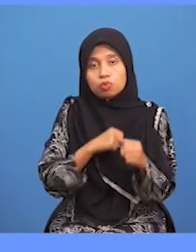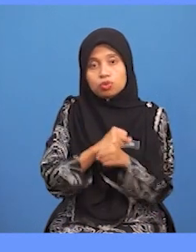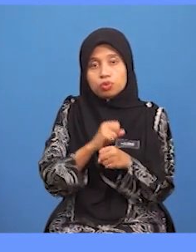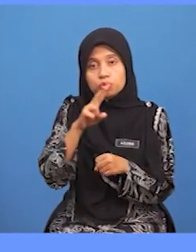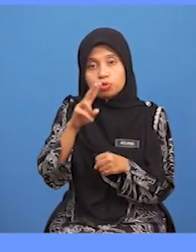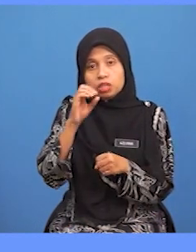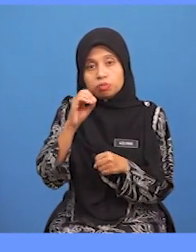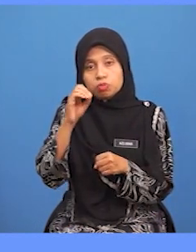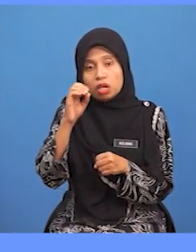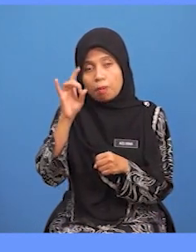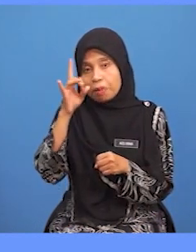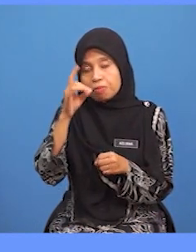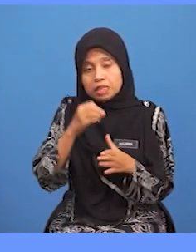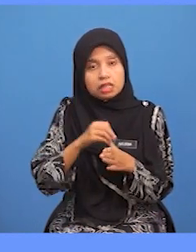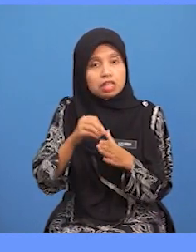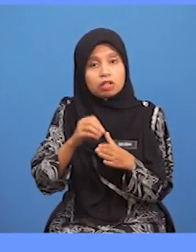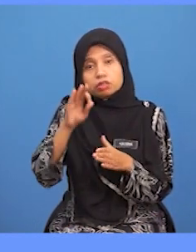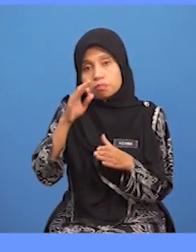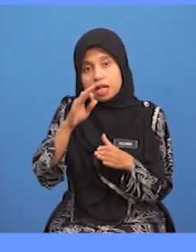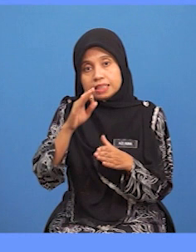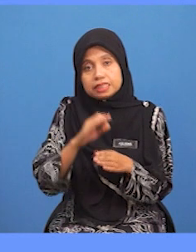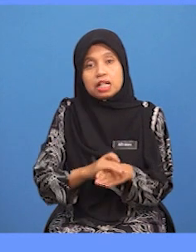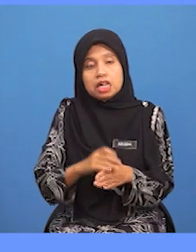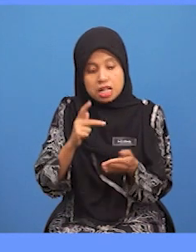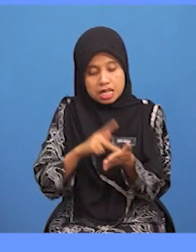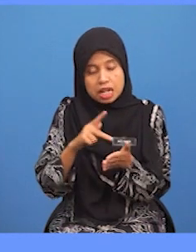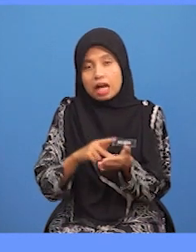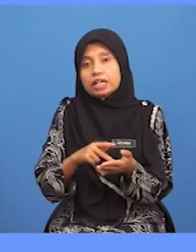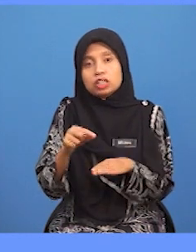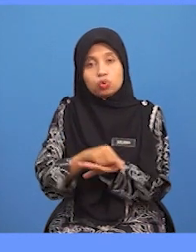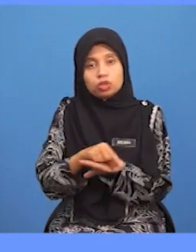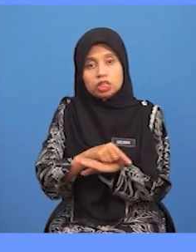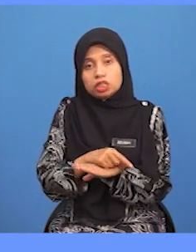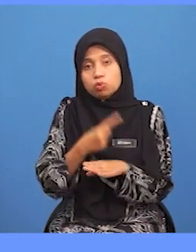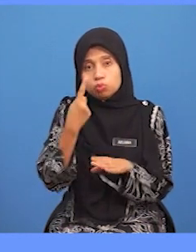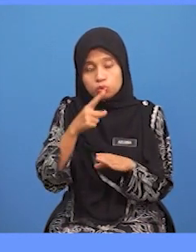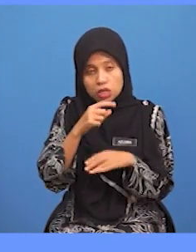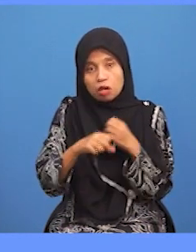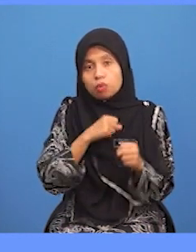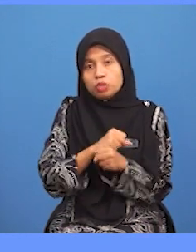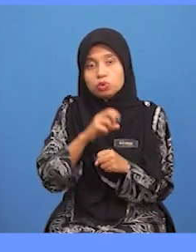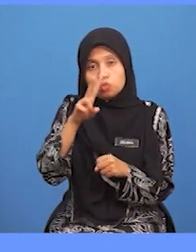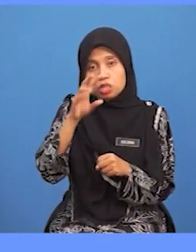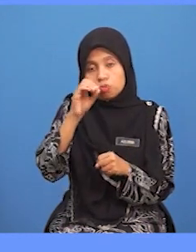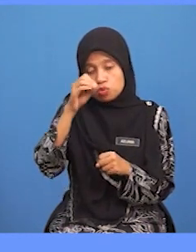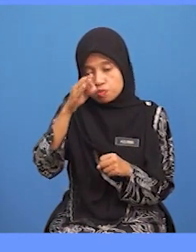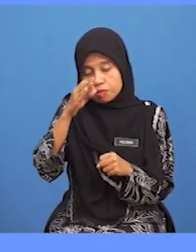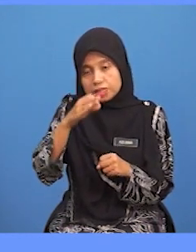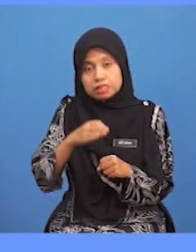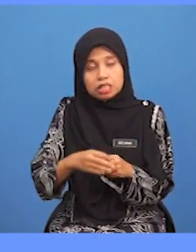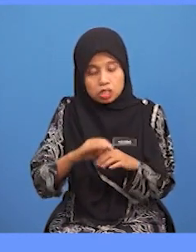untuk mencari harga jualan seunit. Untuk pengiraan di sini, kita gunakan maklumat tahun